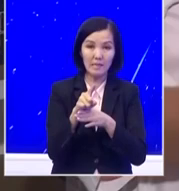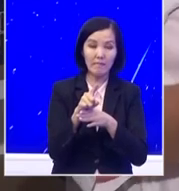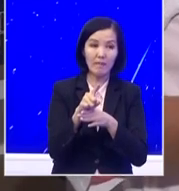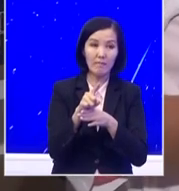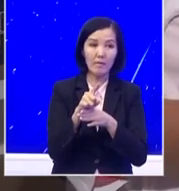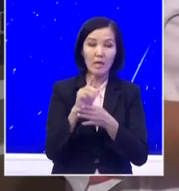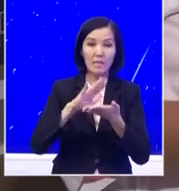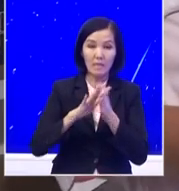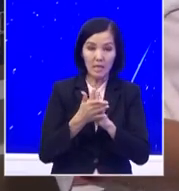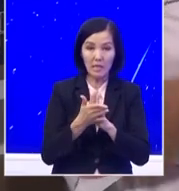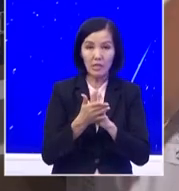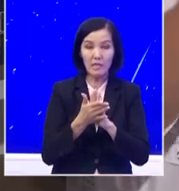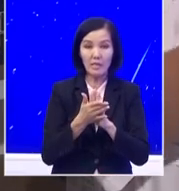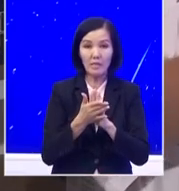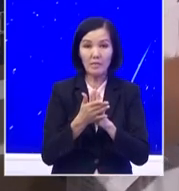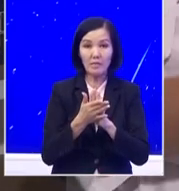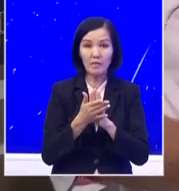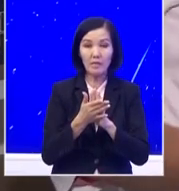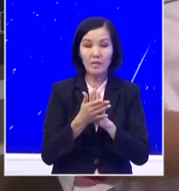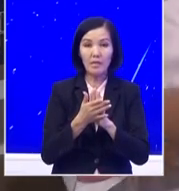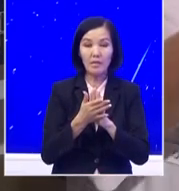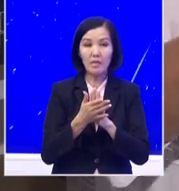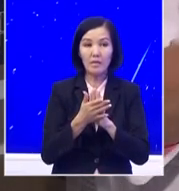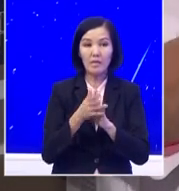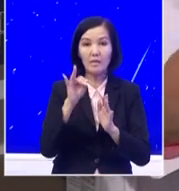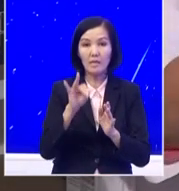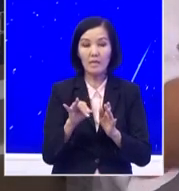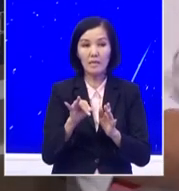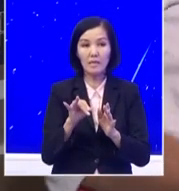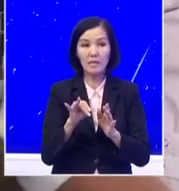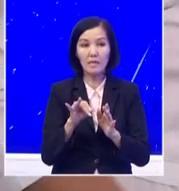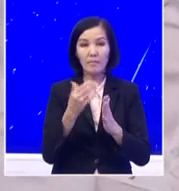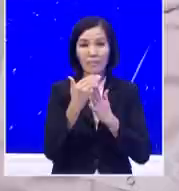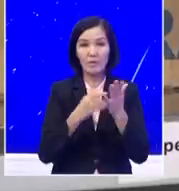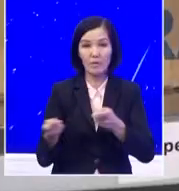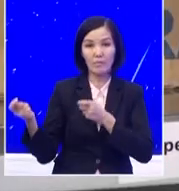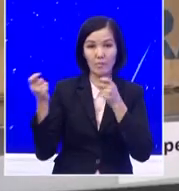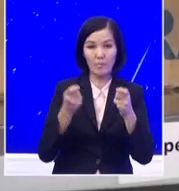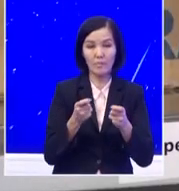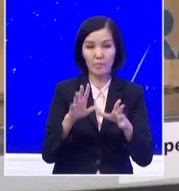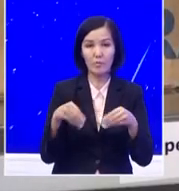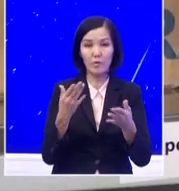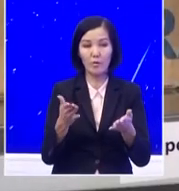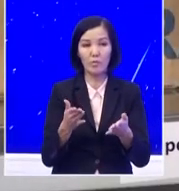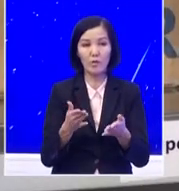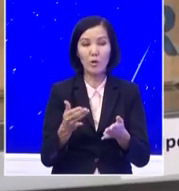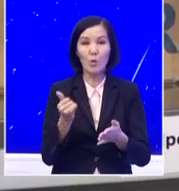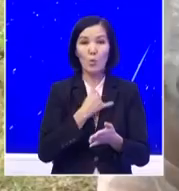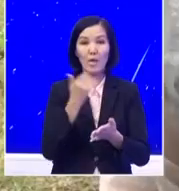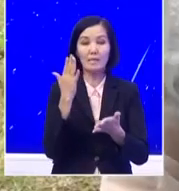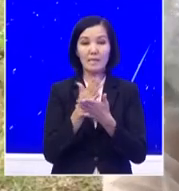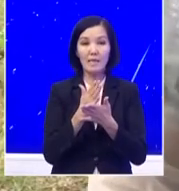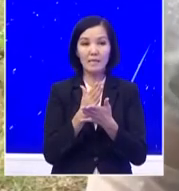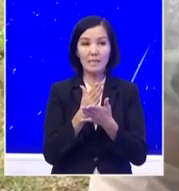Объем, согласовываем эту заявку с дистрибьютором, и согласно графику они потом нам эти поставки дают. У нас